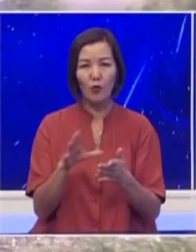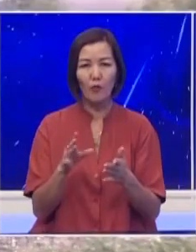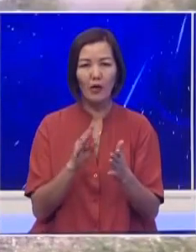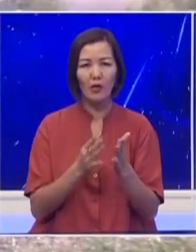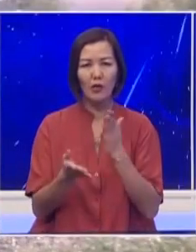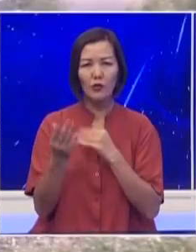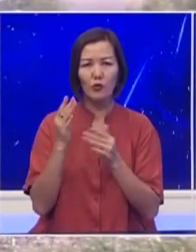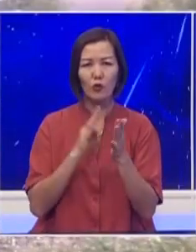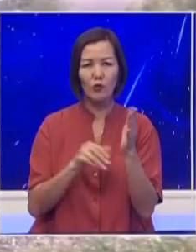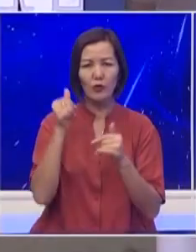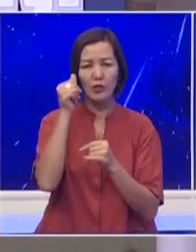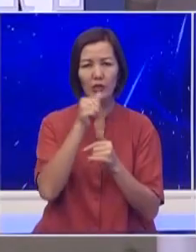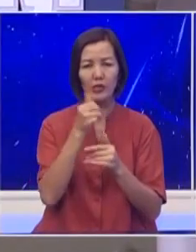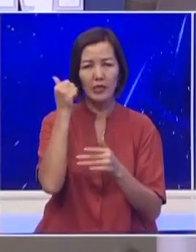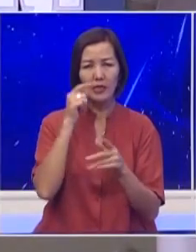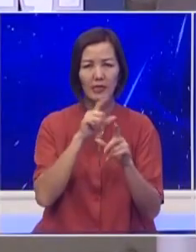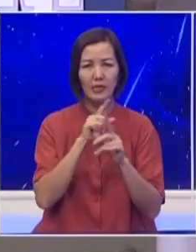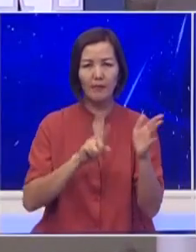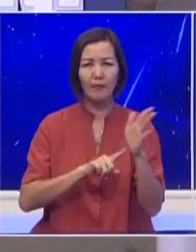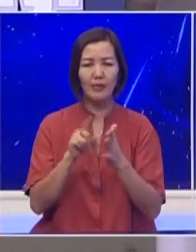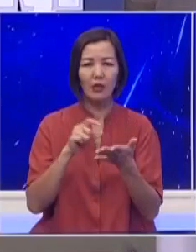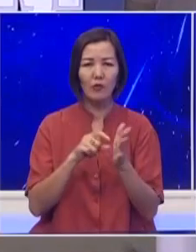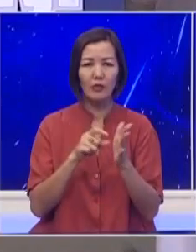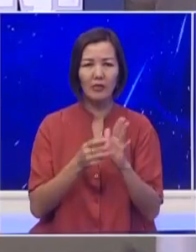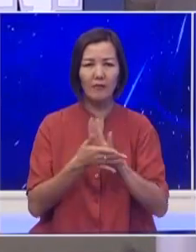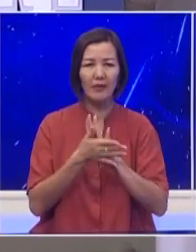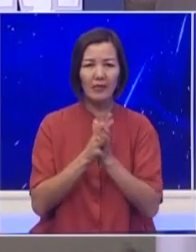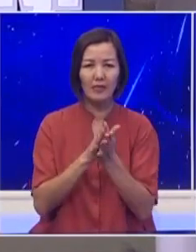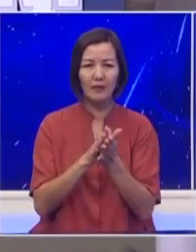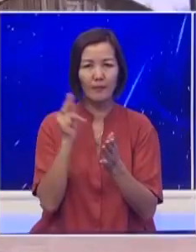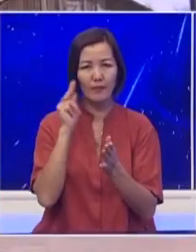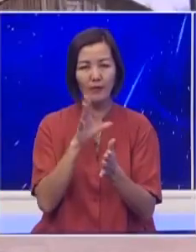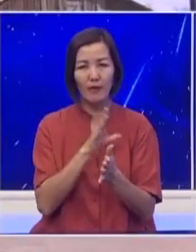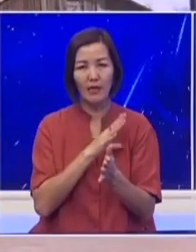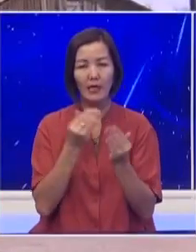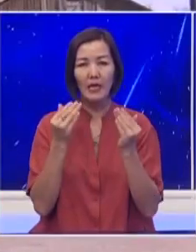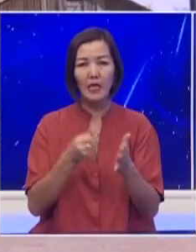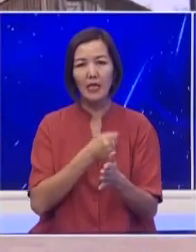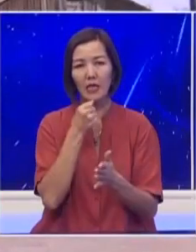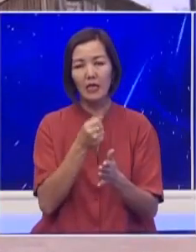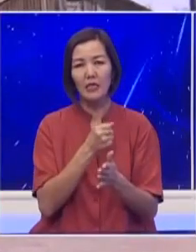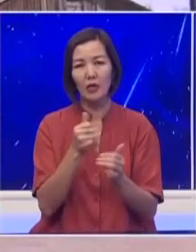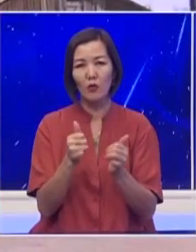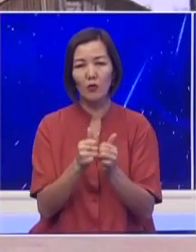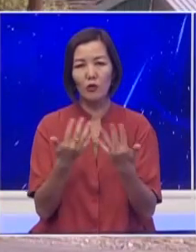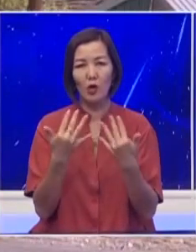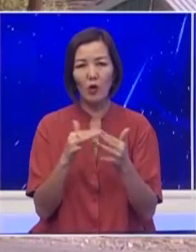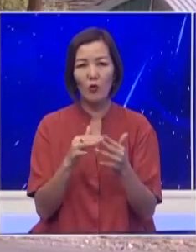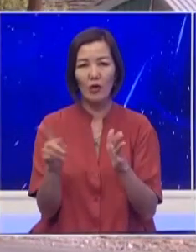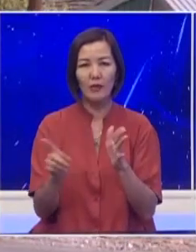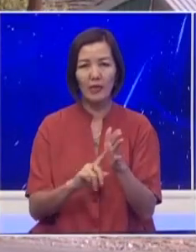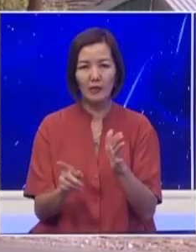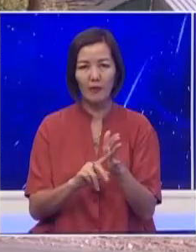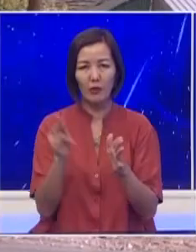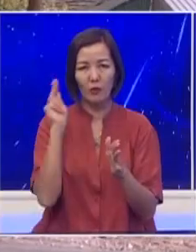басында салынған мына ескі нысанда бастауыш сынып балалары қысылып қымтырылып білім алыпты. Ал ересек оқушылар көрші Ақсеңгір ауылына